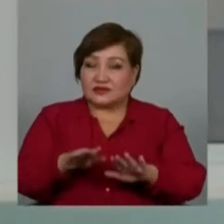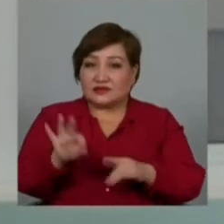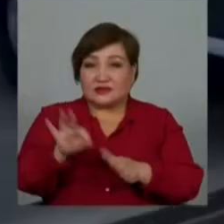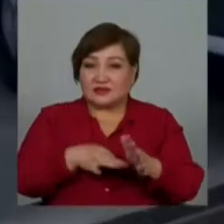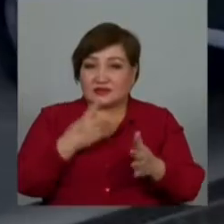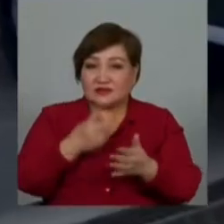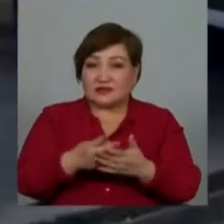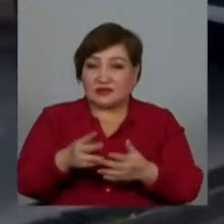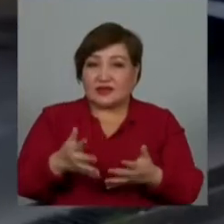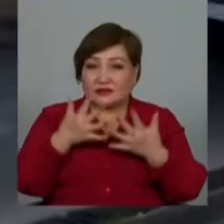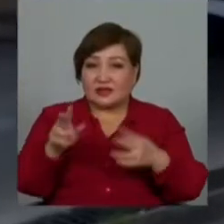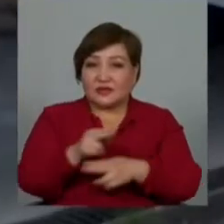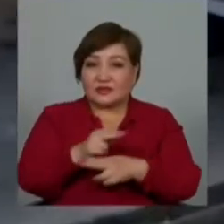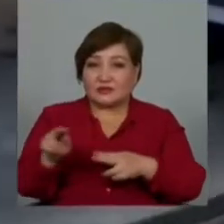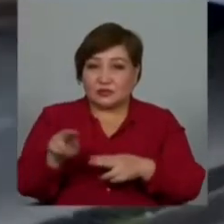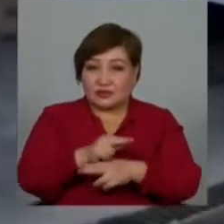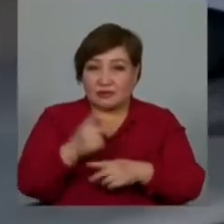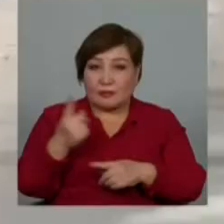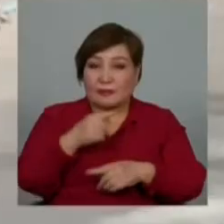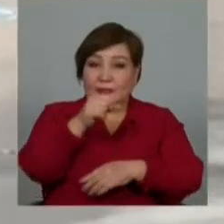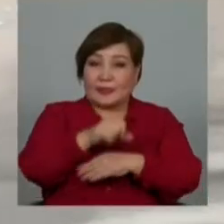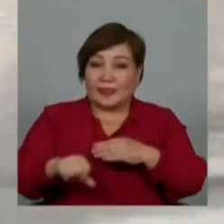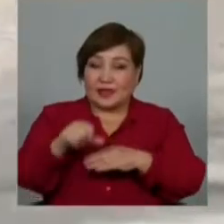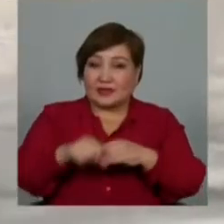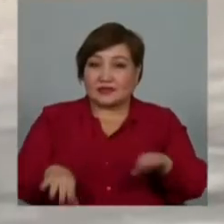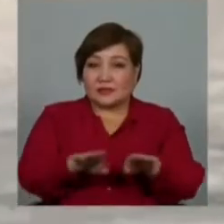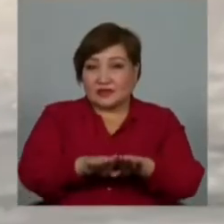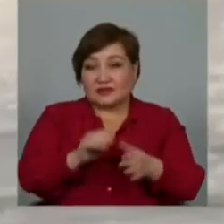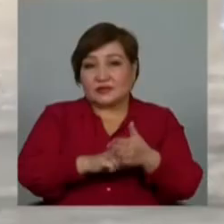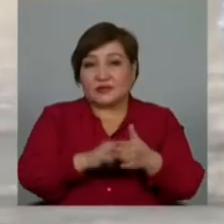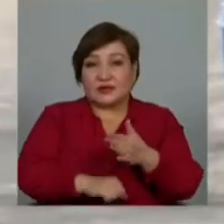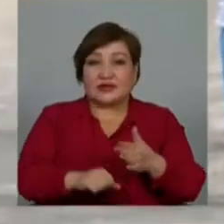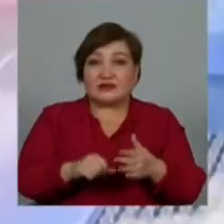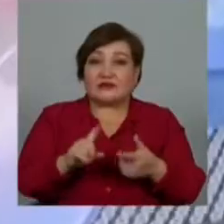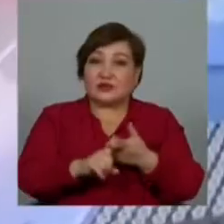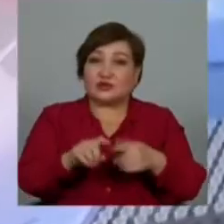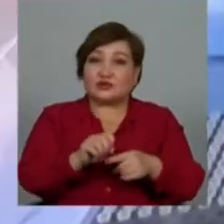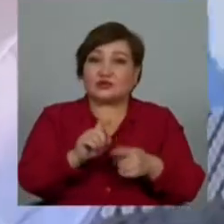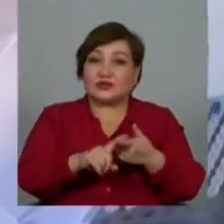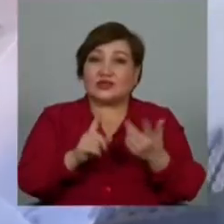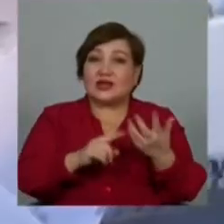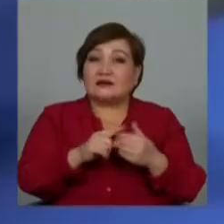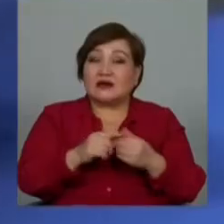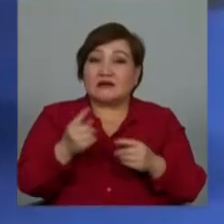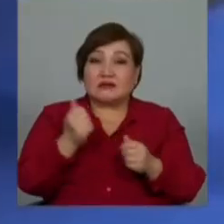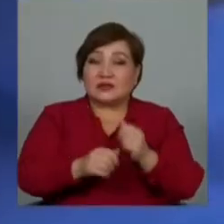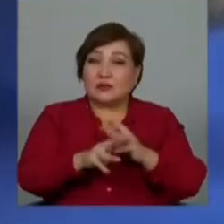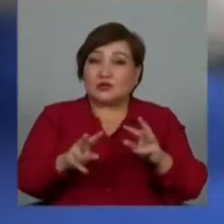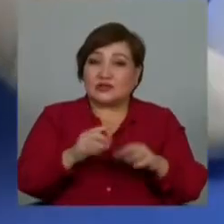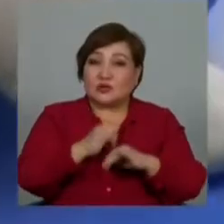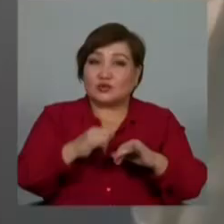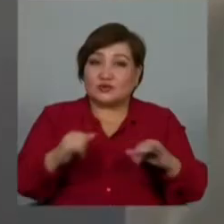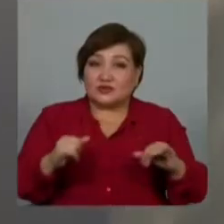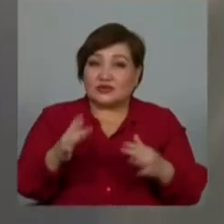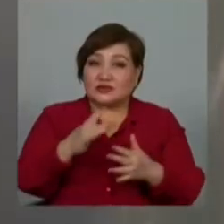емдеп отырдық. Ал әлем елдері шекараларын жапты. Себебі вирус жұқтырғандардың саны минут сайын өсе берді. Жаһандық